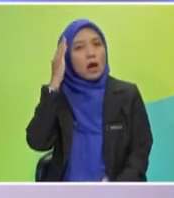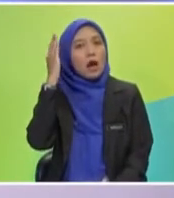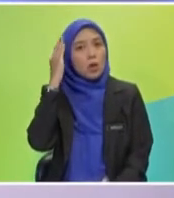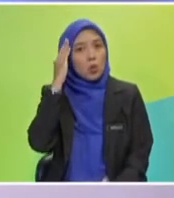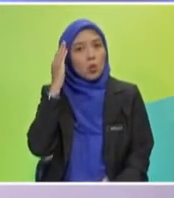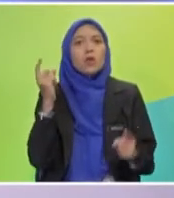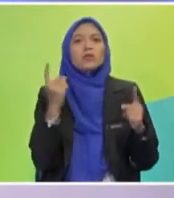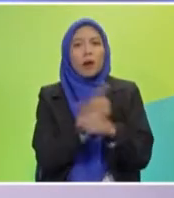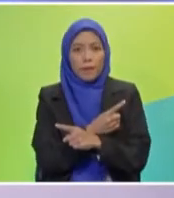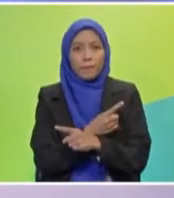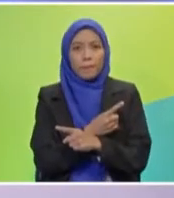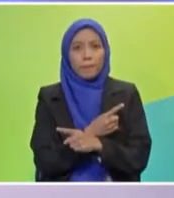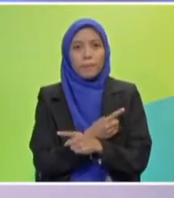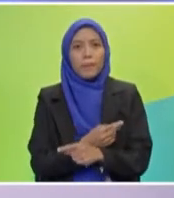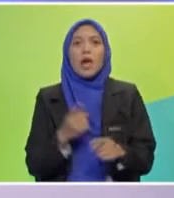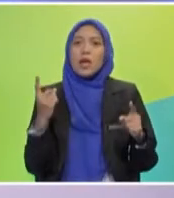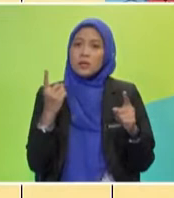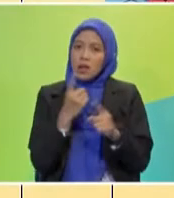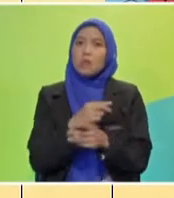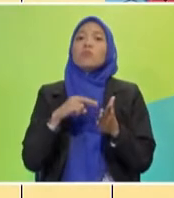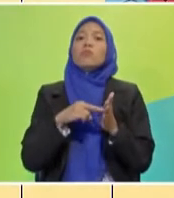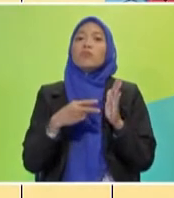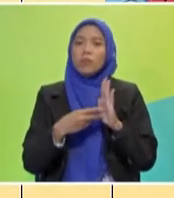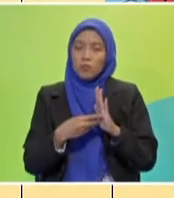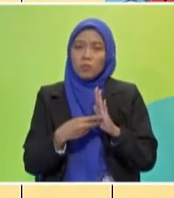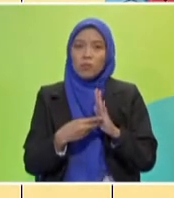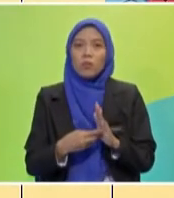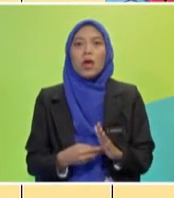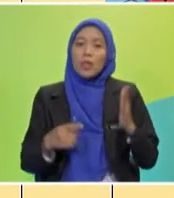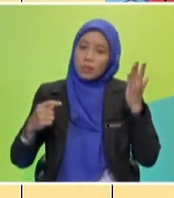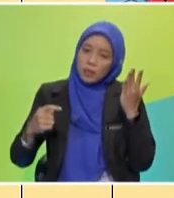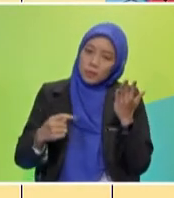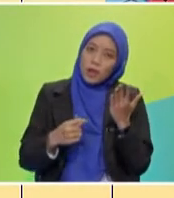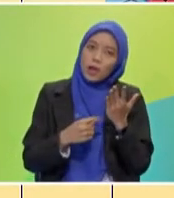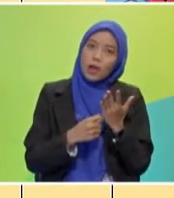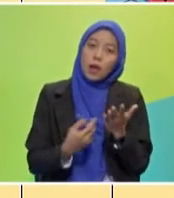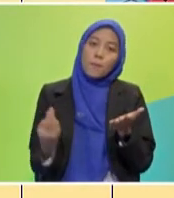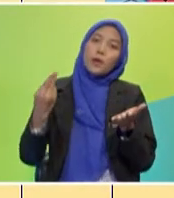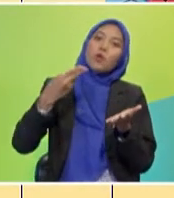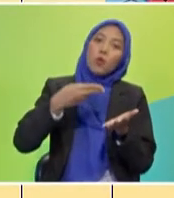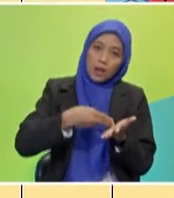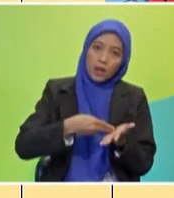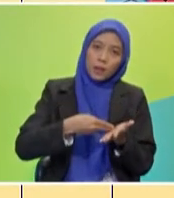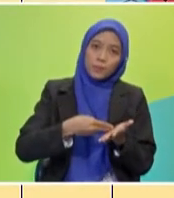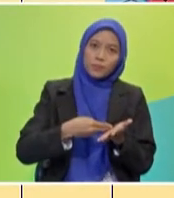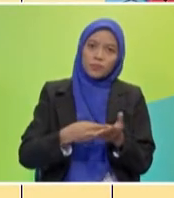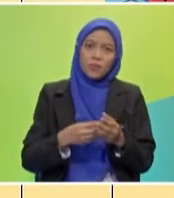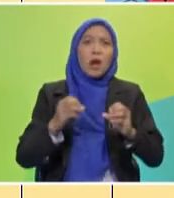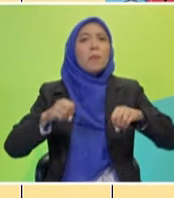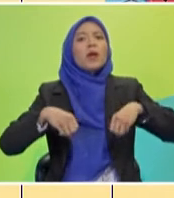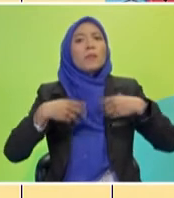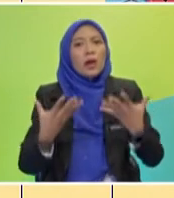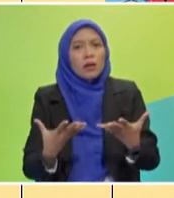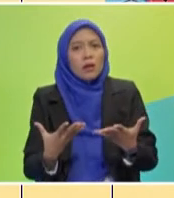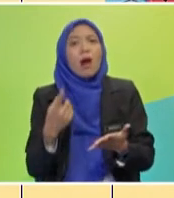dengan darab. Darab ini asalnya ialah dikenali sebagai penambahan berulang. Okey, bagaimana dimaksudkan dengan